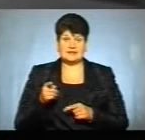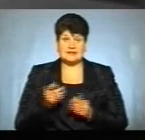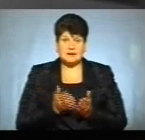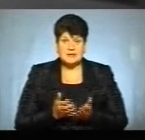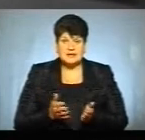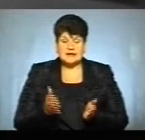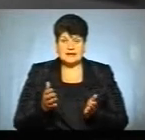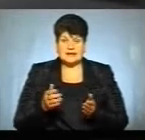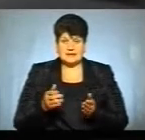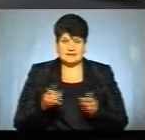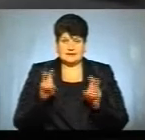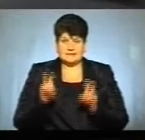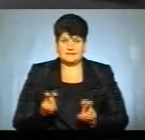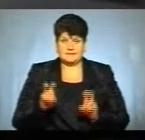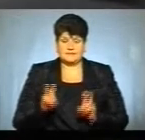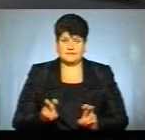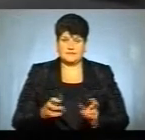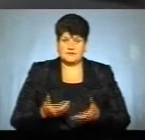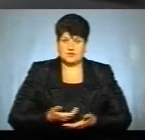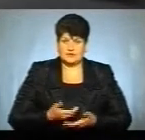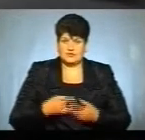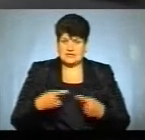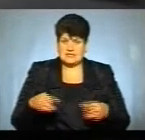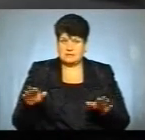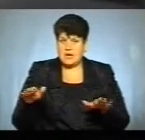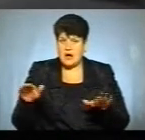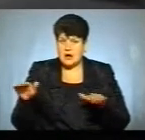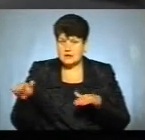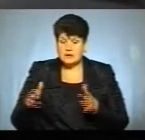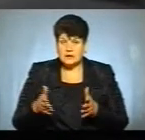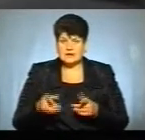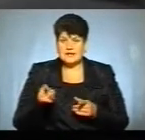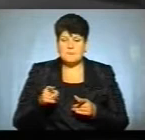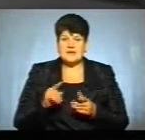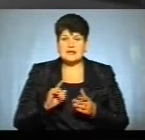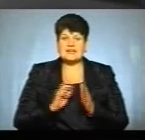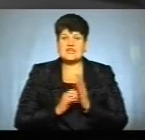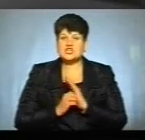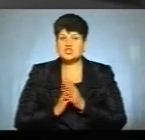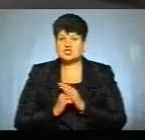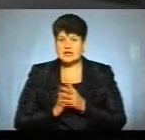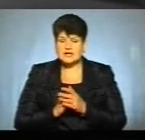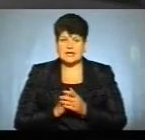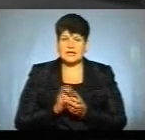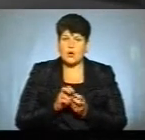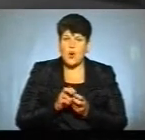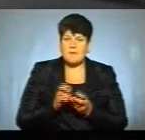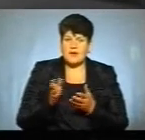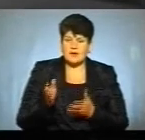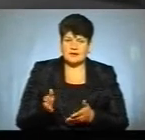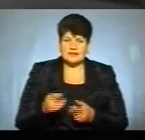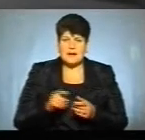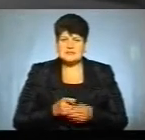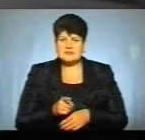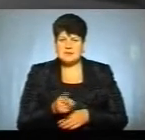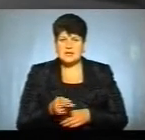гніздівля водоплавних і інших птахів, там їжаки і хом'яки, там